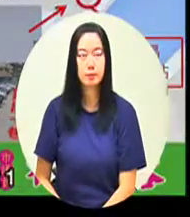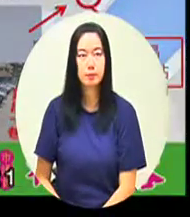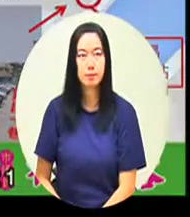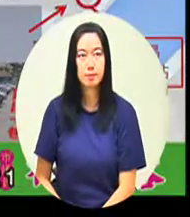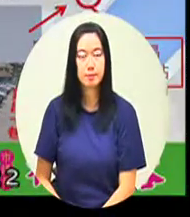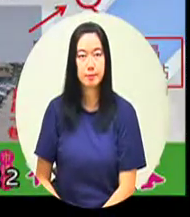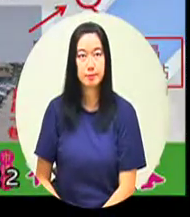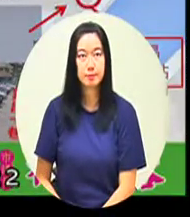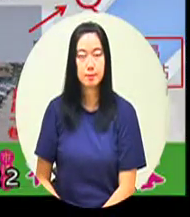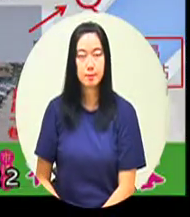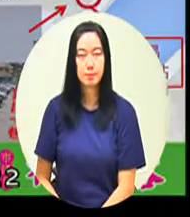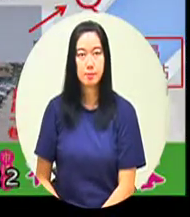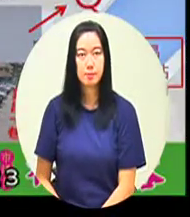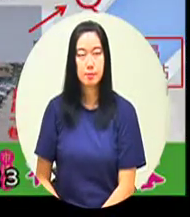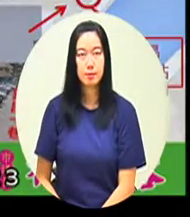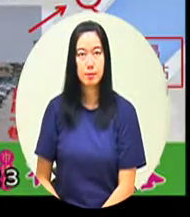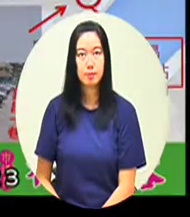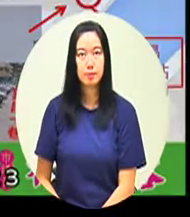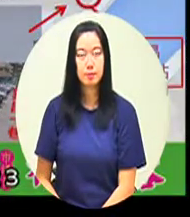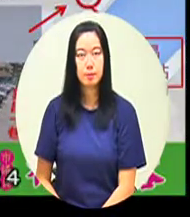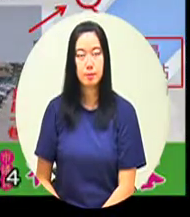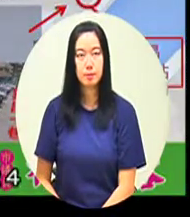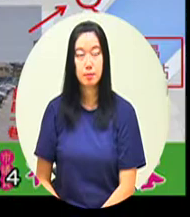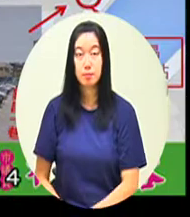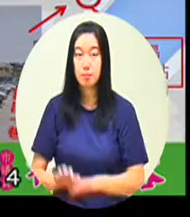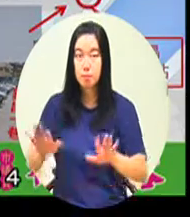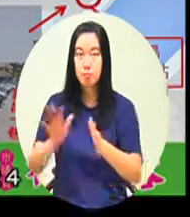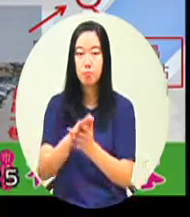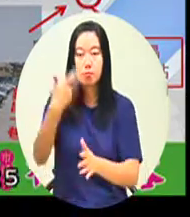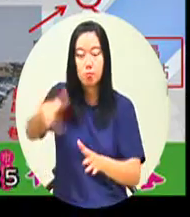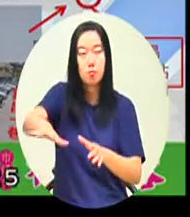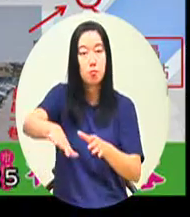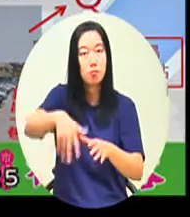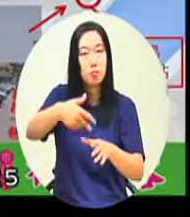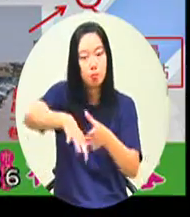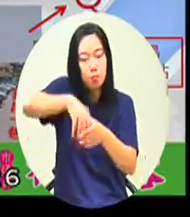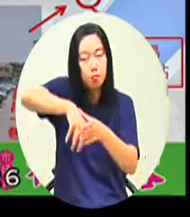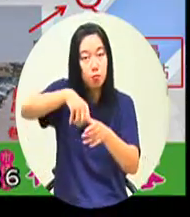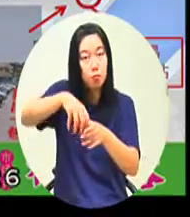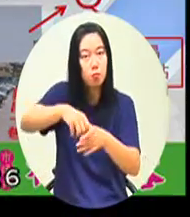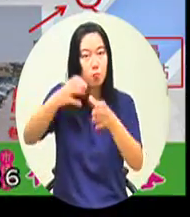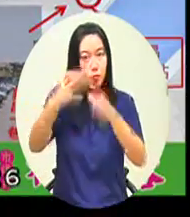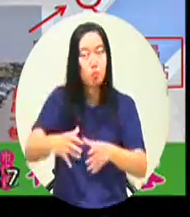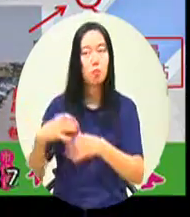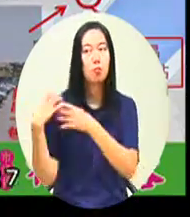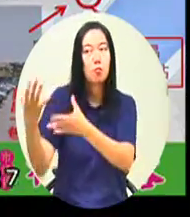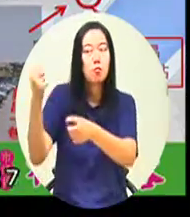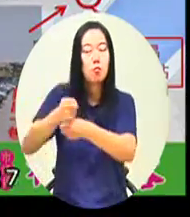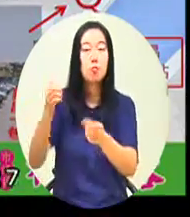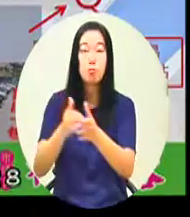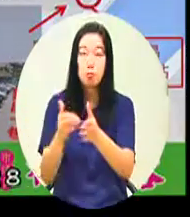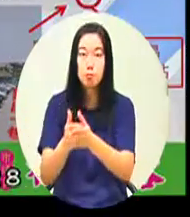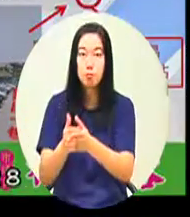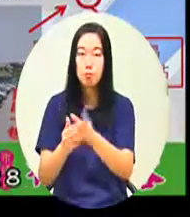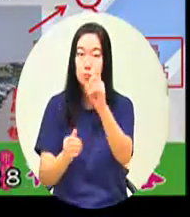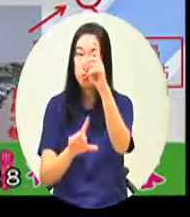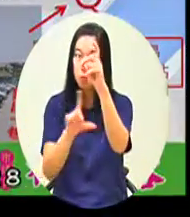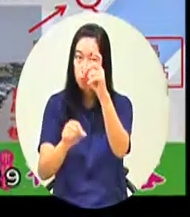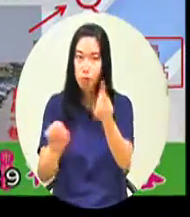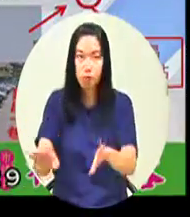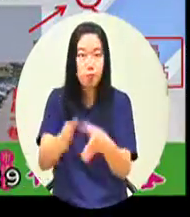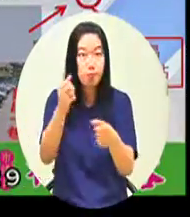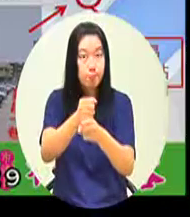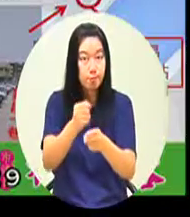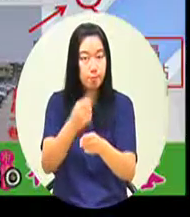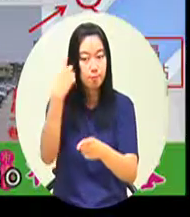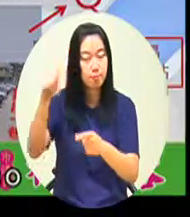我们在抽水站已经完成发包，在11月动工，明年